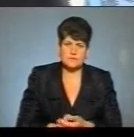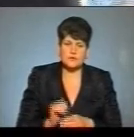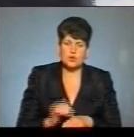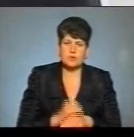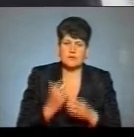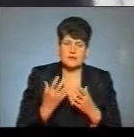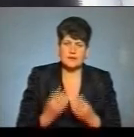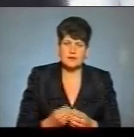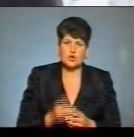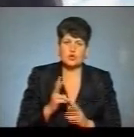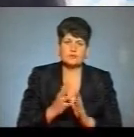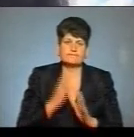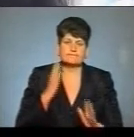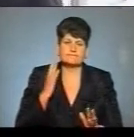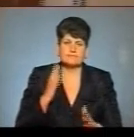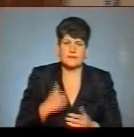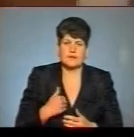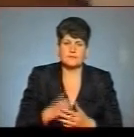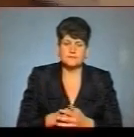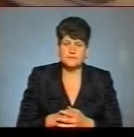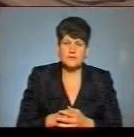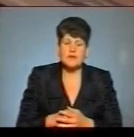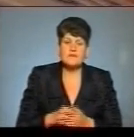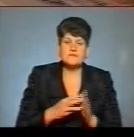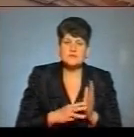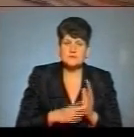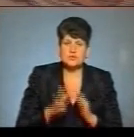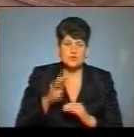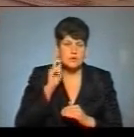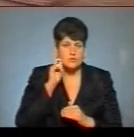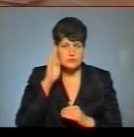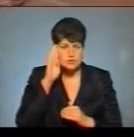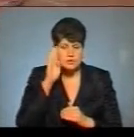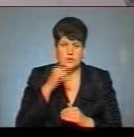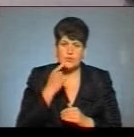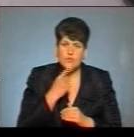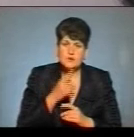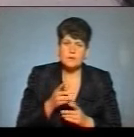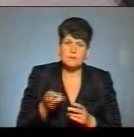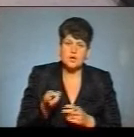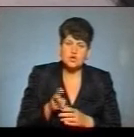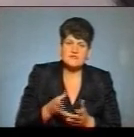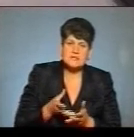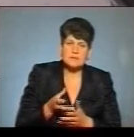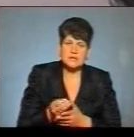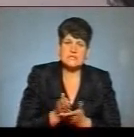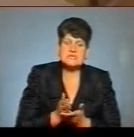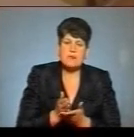Добрий день. Хто крайній? Я крайній. 84-річний Ярослав Хорош каже, прийшов заплатити за комунальні